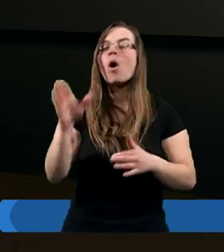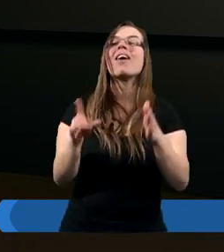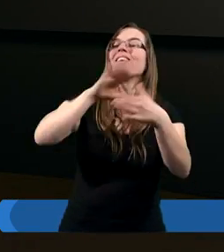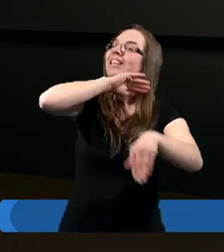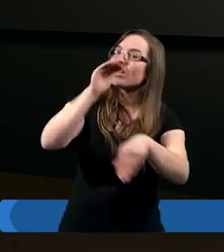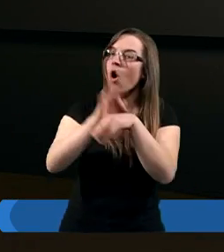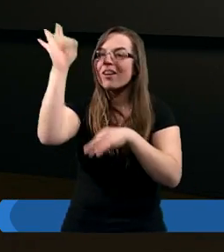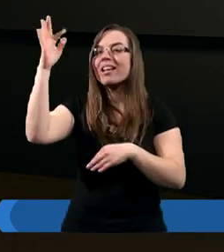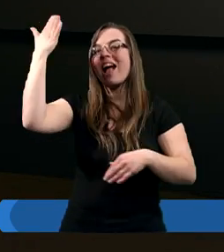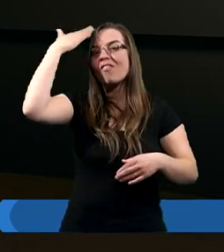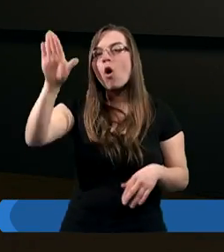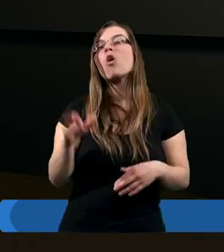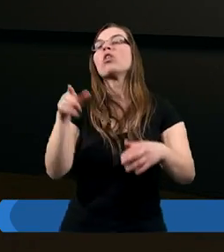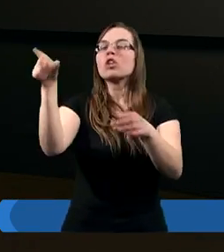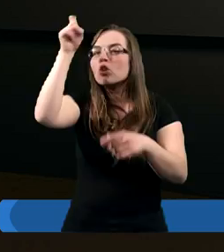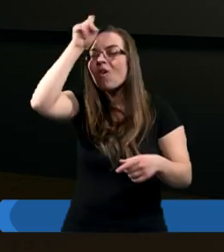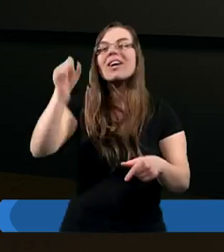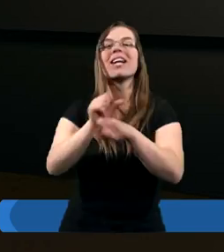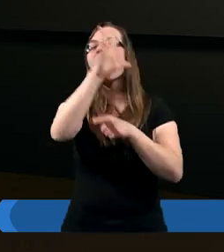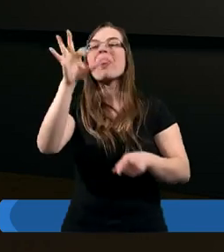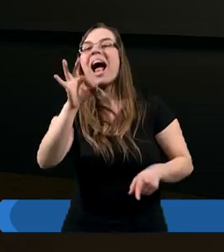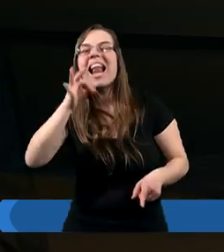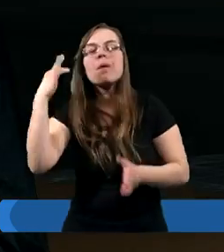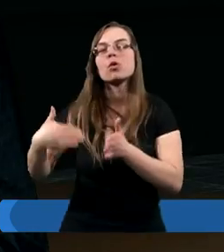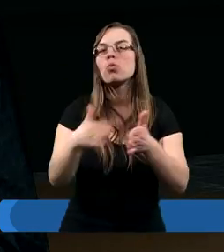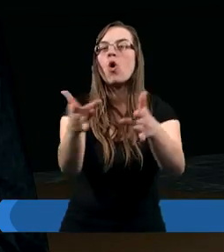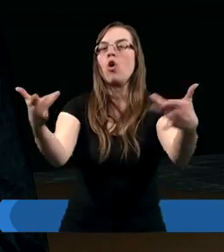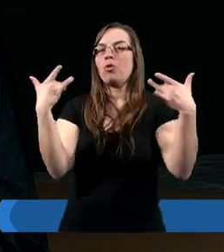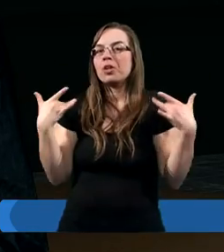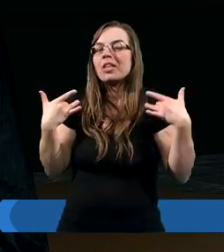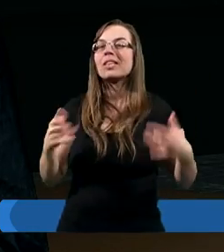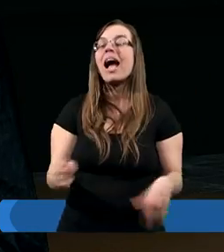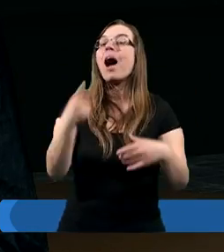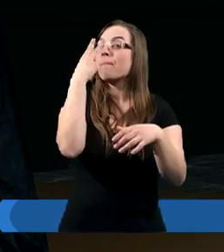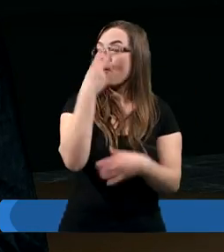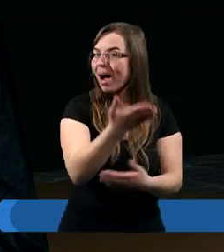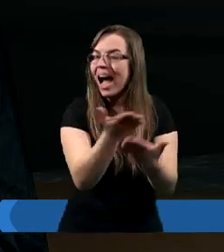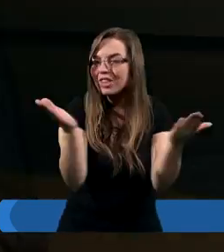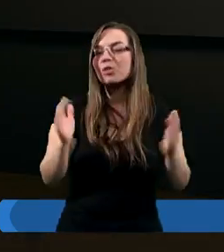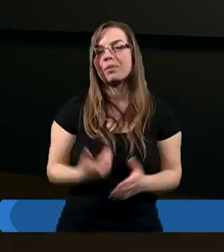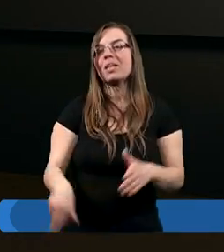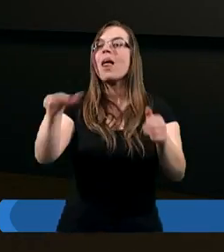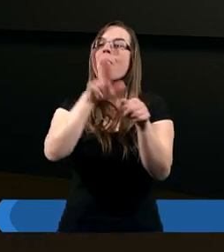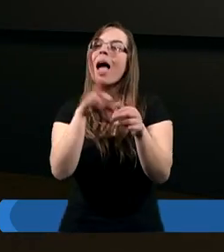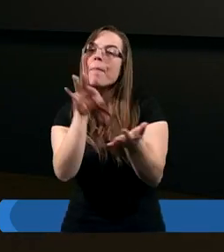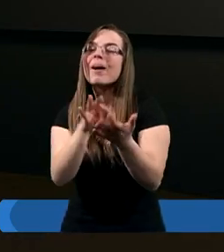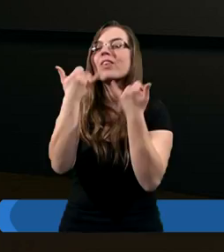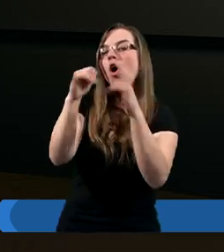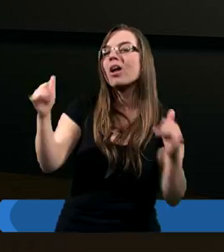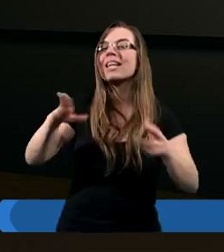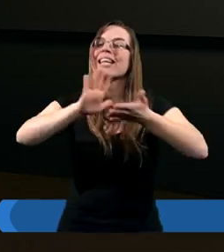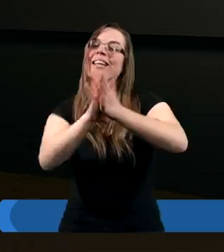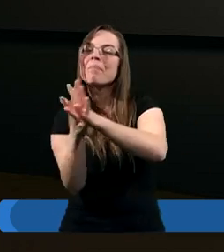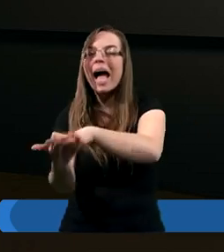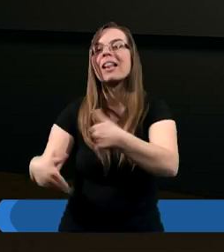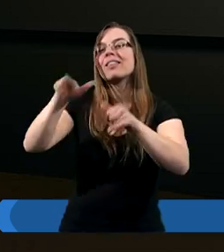Jego wolą, która zawsze dla człowieka jest tą najlepszą drogą życia. Popatrzmy na pewnego rodzaju zmianę,